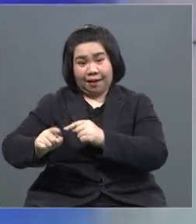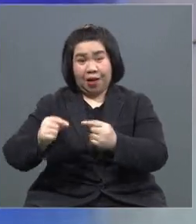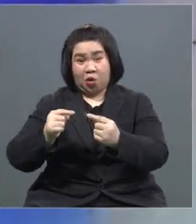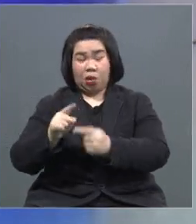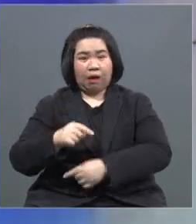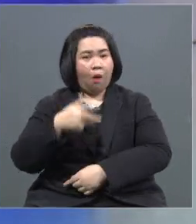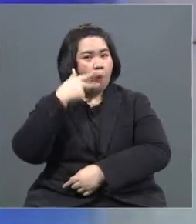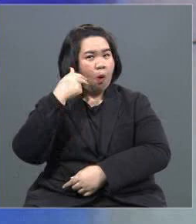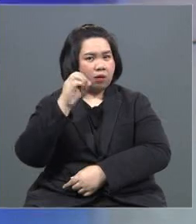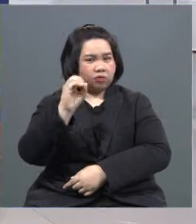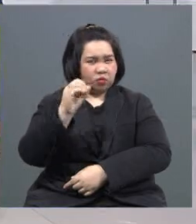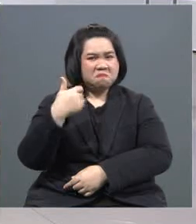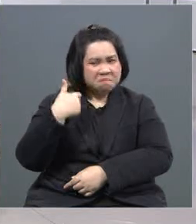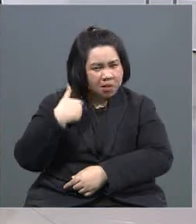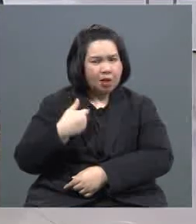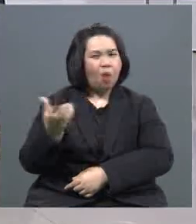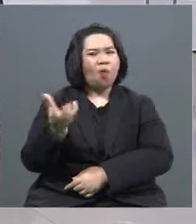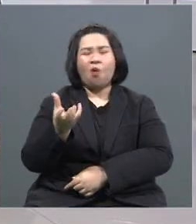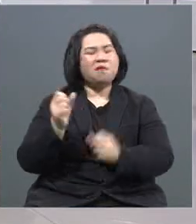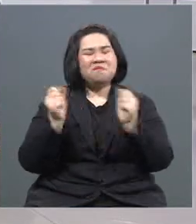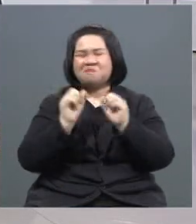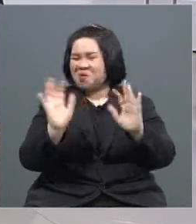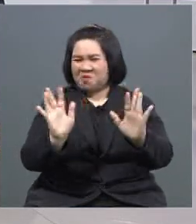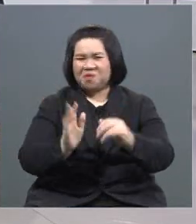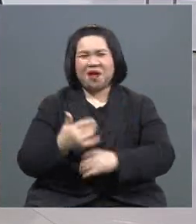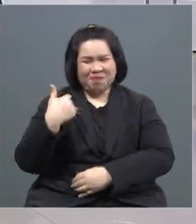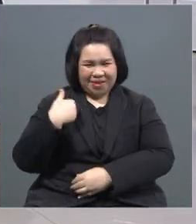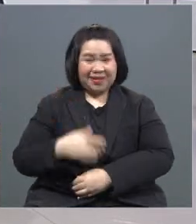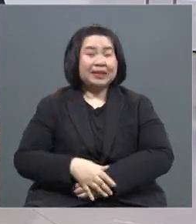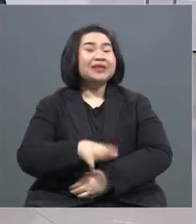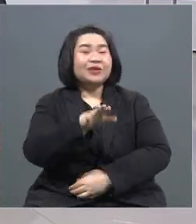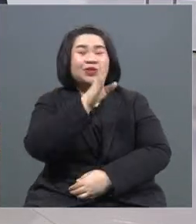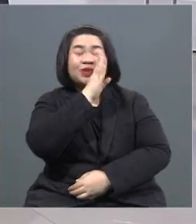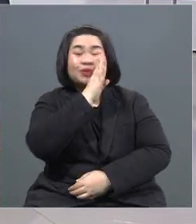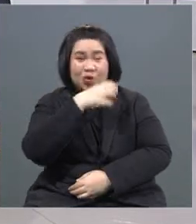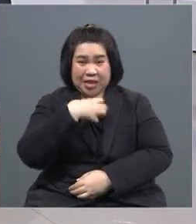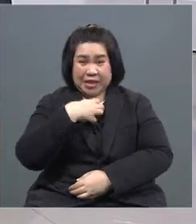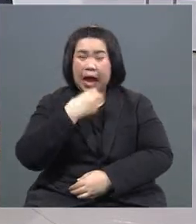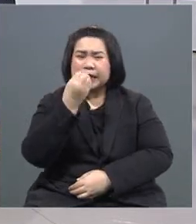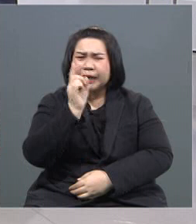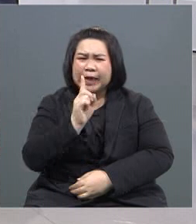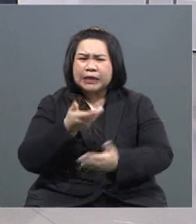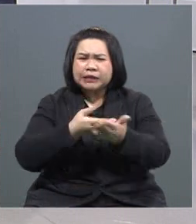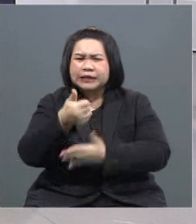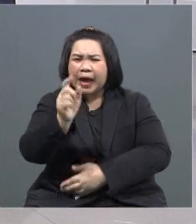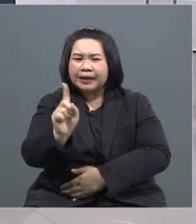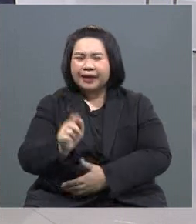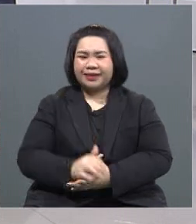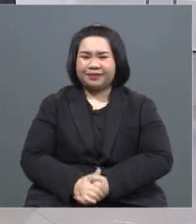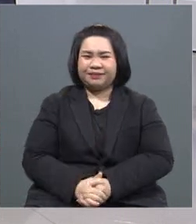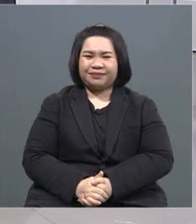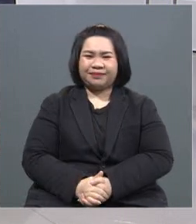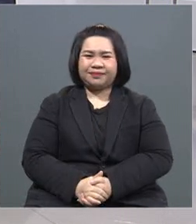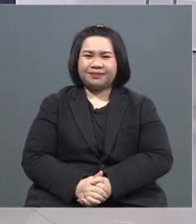าแล้วค่ะไม่ต้องกลัวอ้วนค่ะ ทีนี้ถ้าเกิดว่าอยากจะสนับสนุนบ้านทองหยอดนี่ไปซื้อกันได้ที่ไหนบ้างนะค